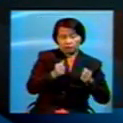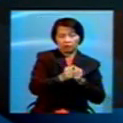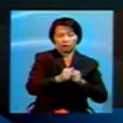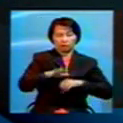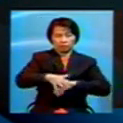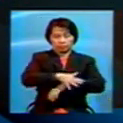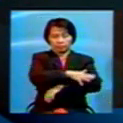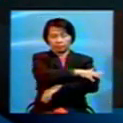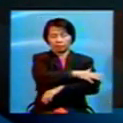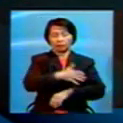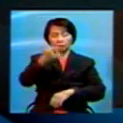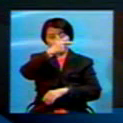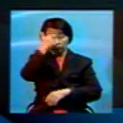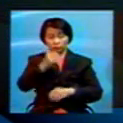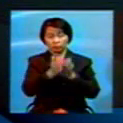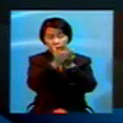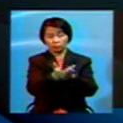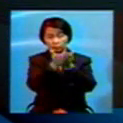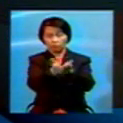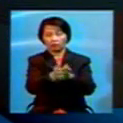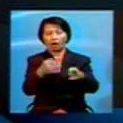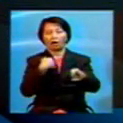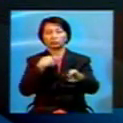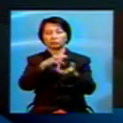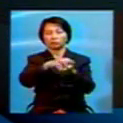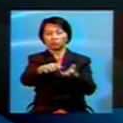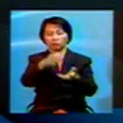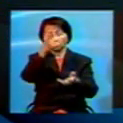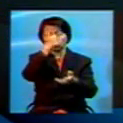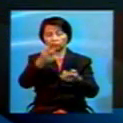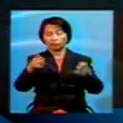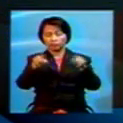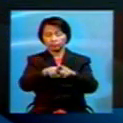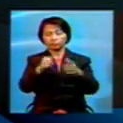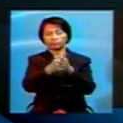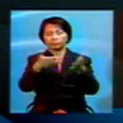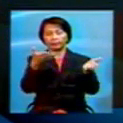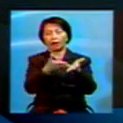persisiran pantai memandangkan kapal mengalami kerosakan akibat insiden